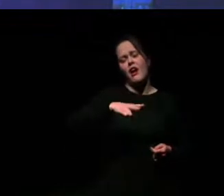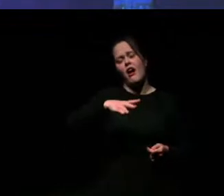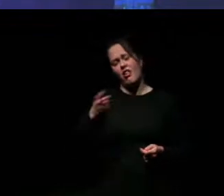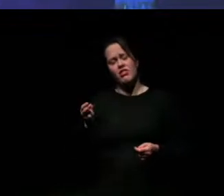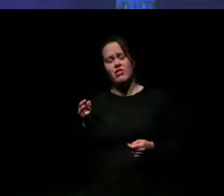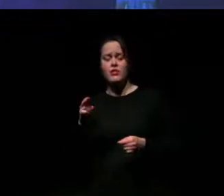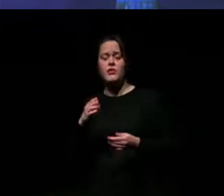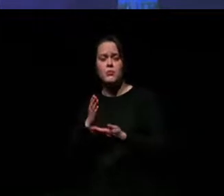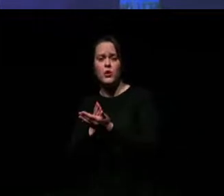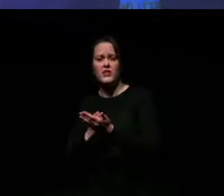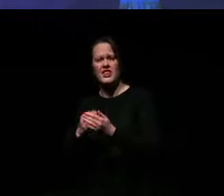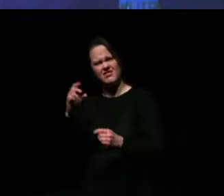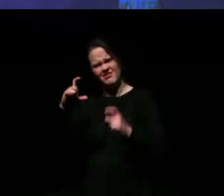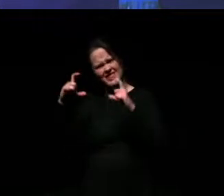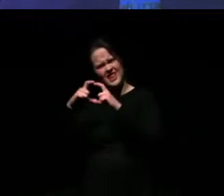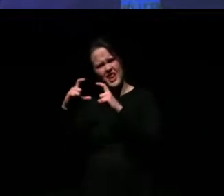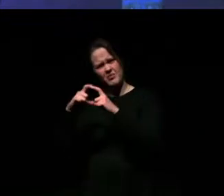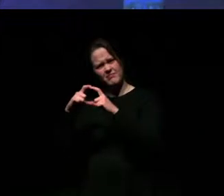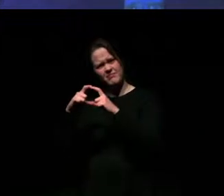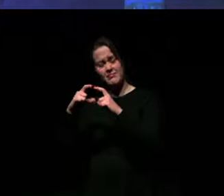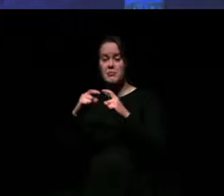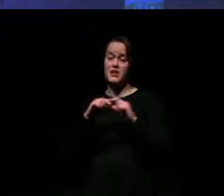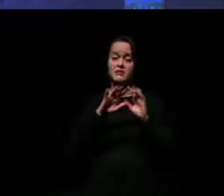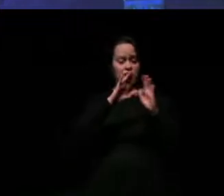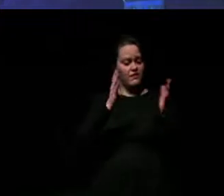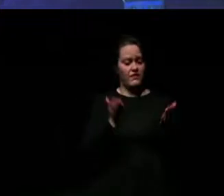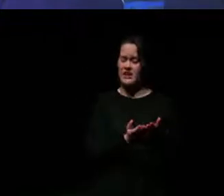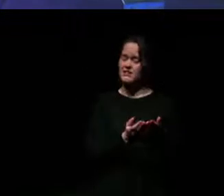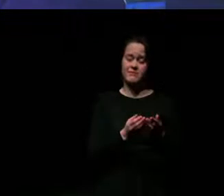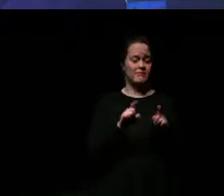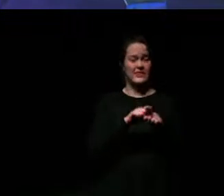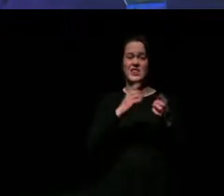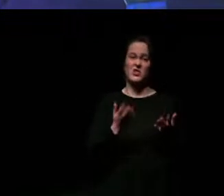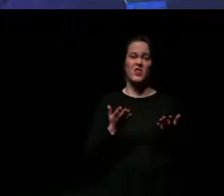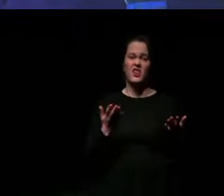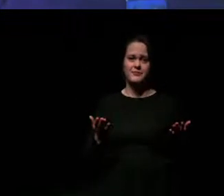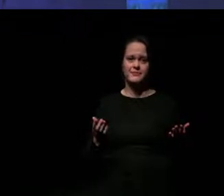skjerm. Men verden er ikke som den pleier. Det er